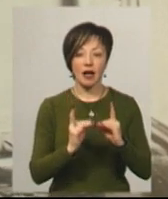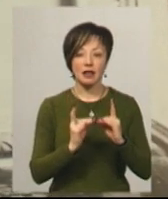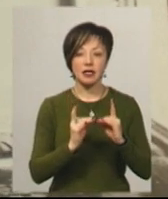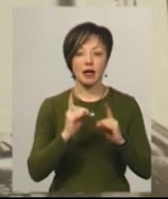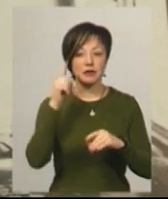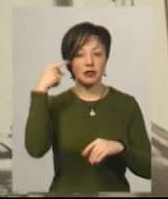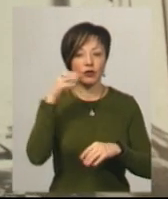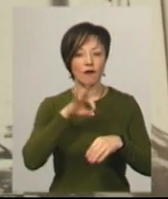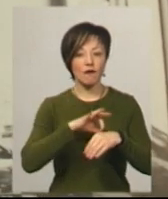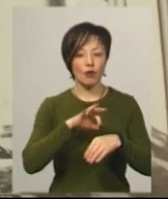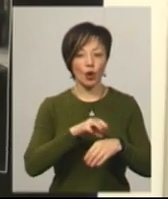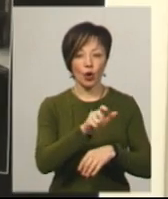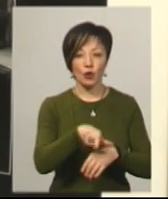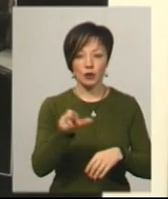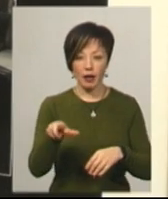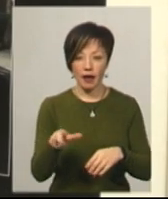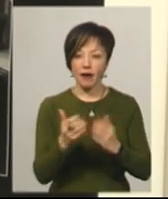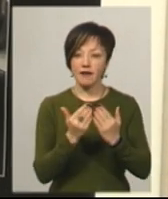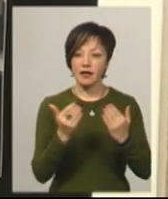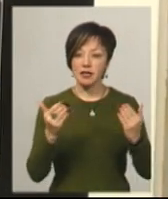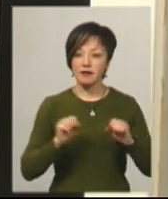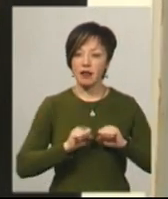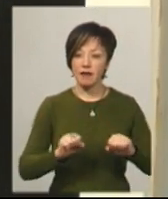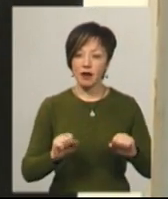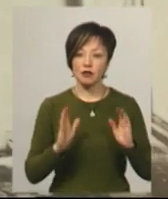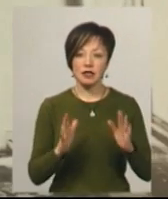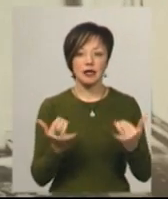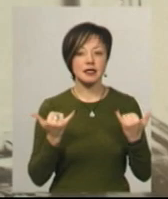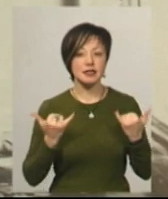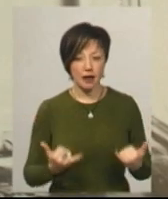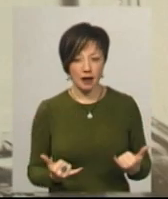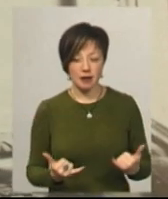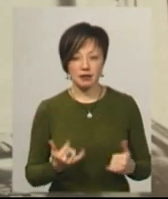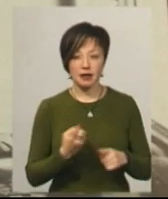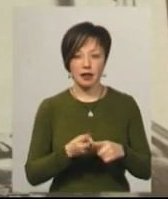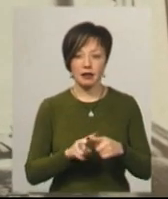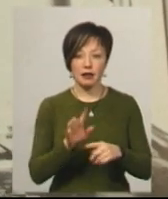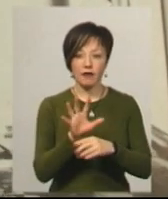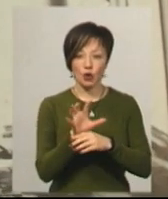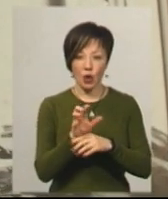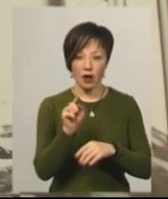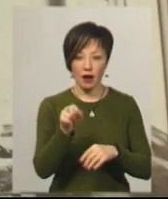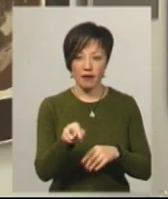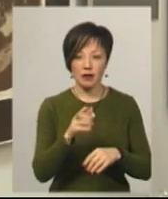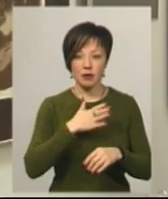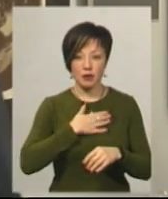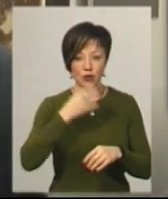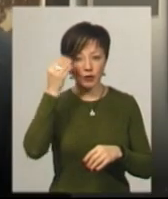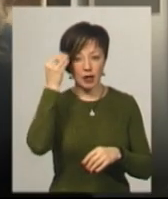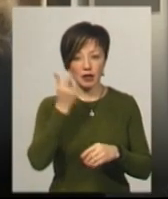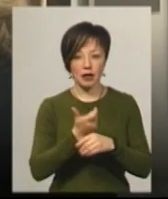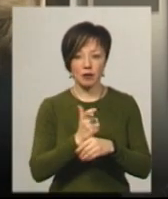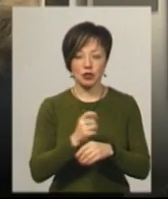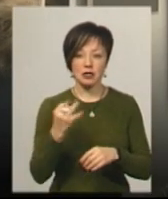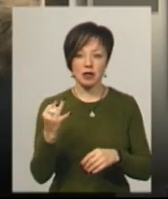людей. Там відвізняв цілу серію фото, але виставити її наважився лише зараз. Ця фотографія, на мій погляд, найбільш